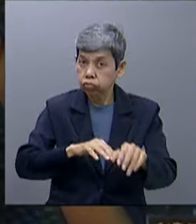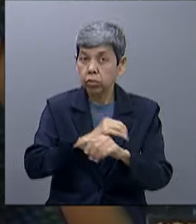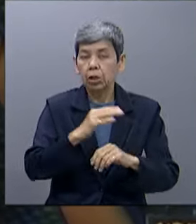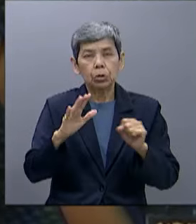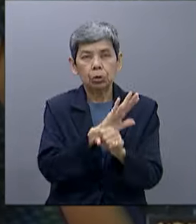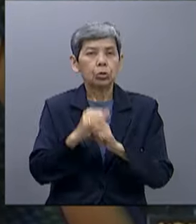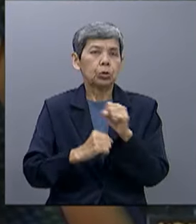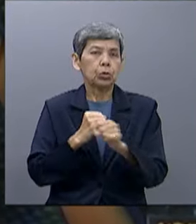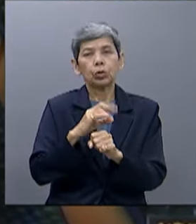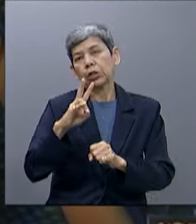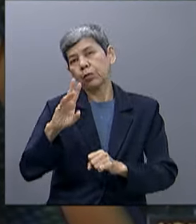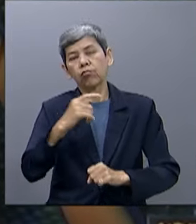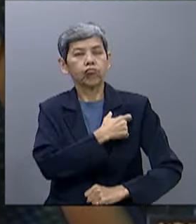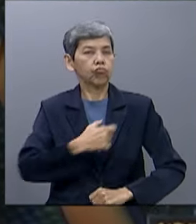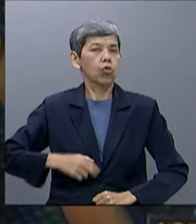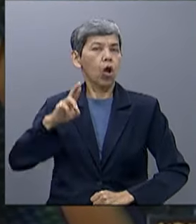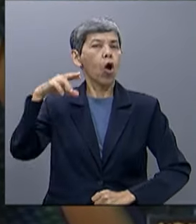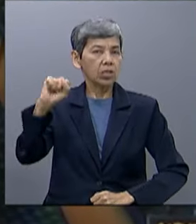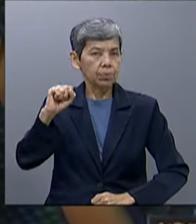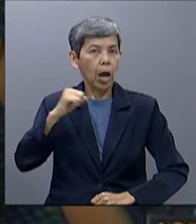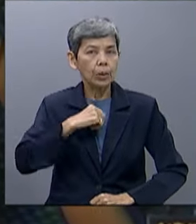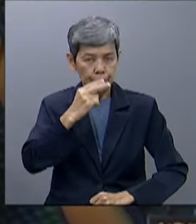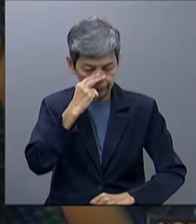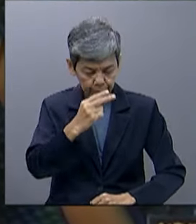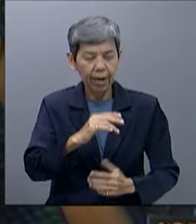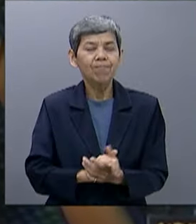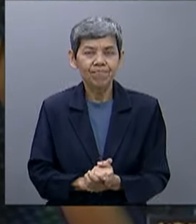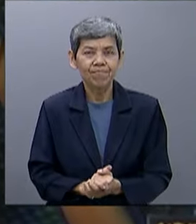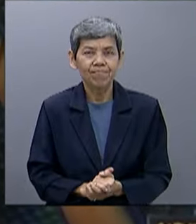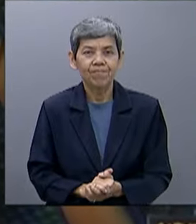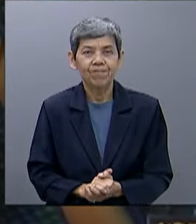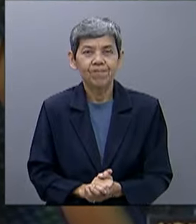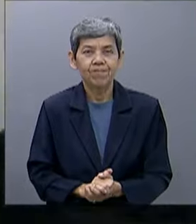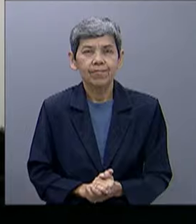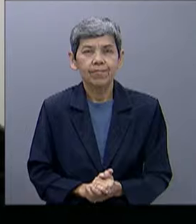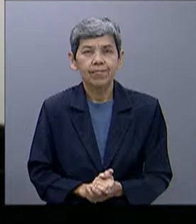เมืองเทียนเมืองธรรมงามล้ำเมืองสี่แสงนะครับไปชมกันได้เลยครับ